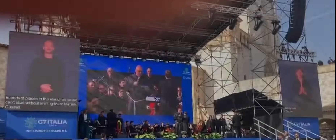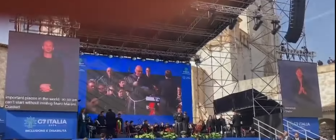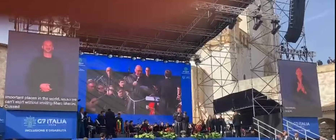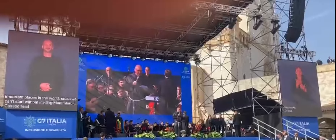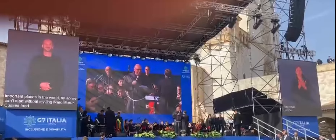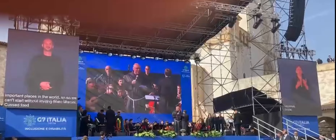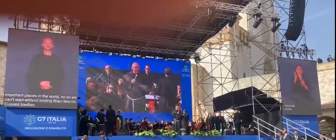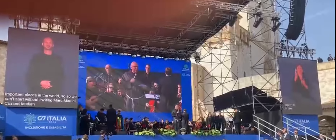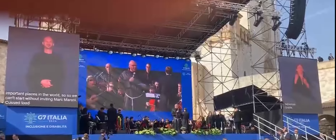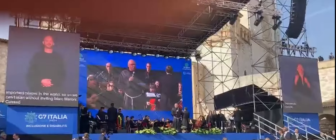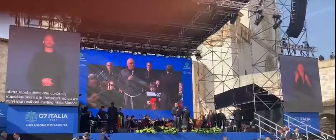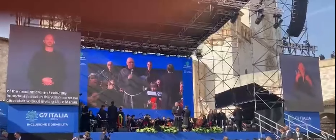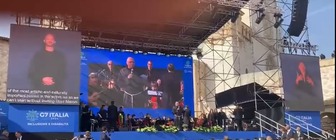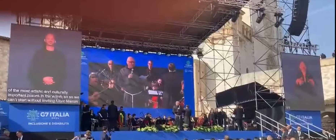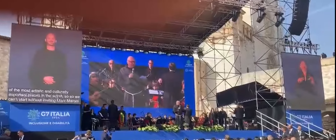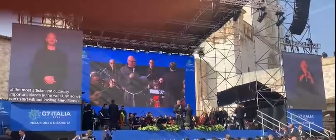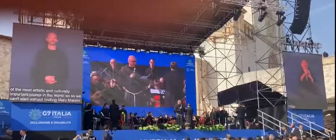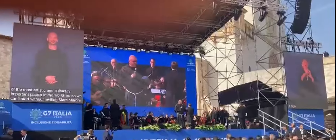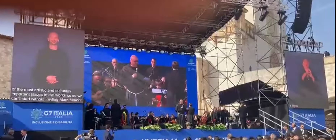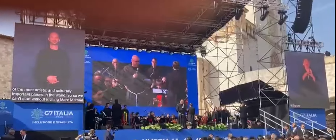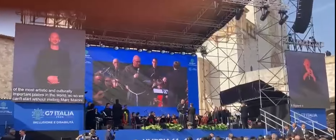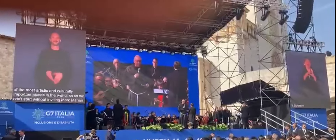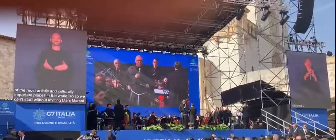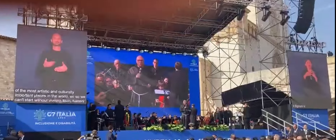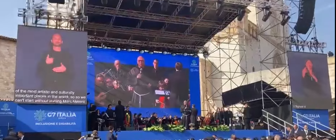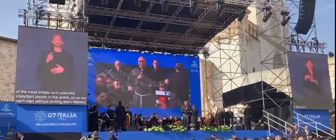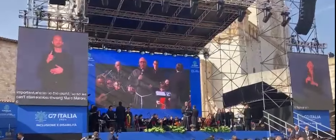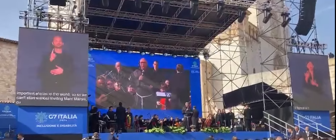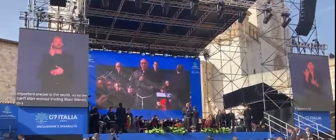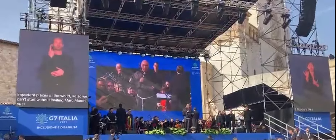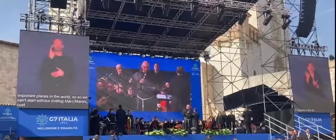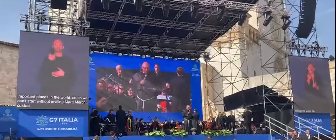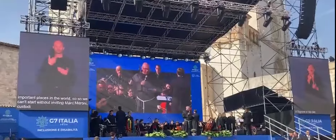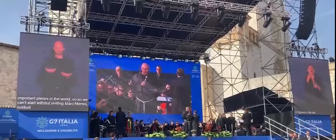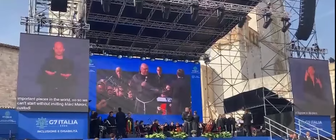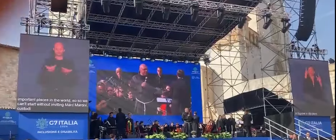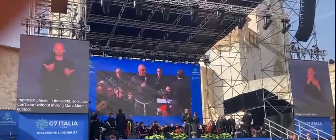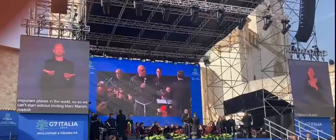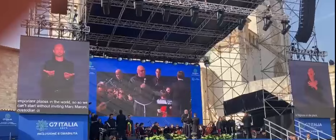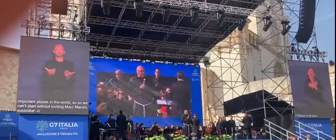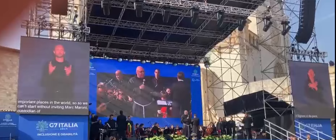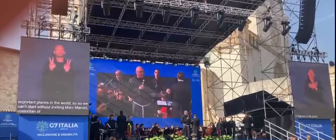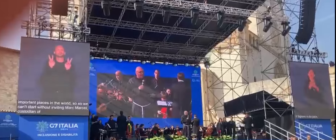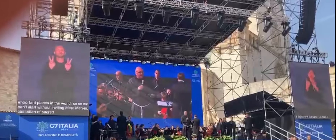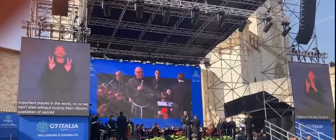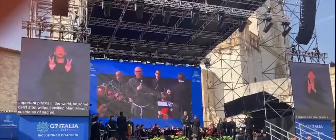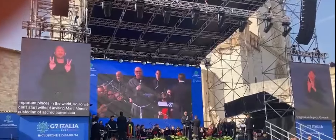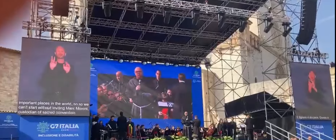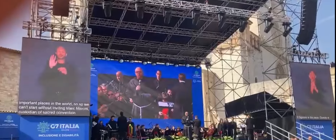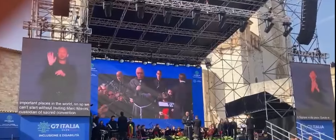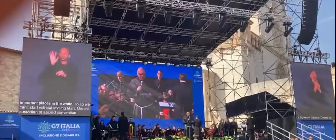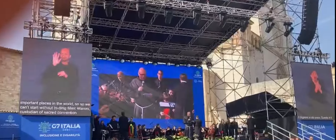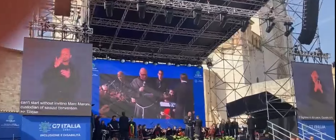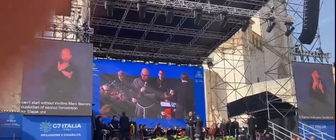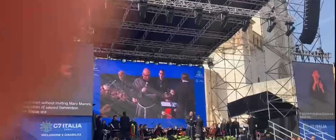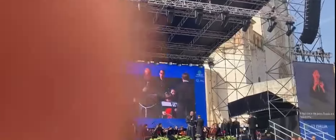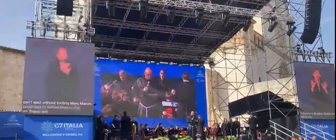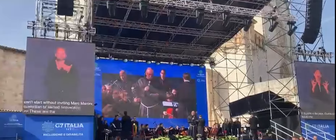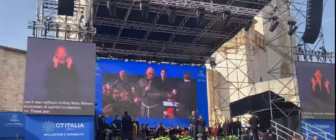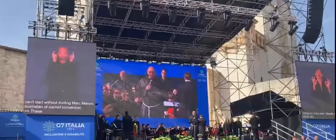Signore vi dia pace. Questo è il saluto che San Francesco rivolgeva a quanti incontrava e questo è